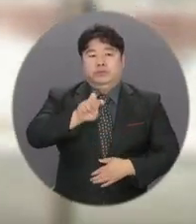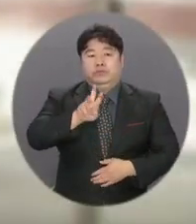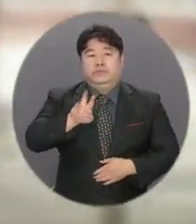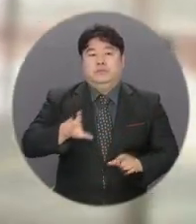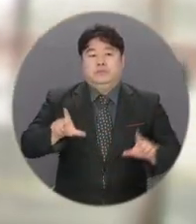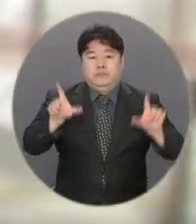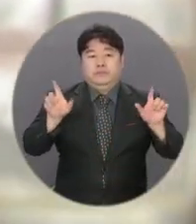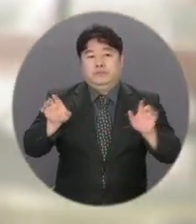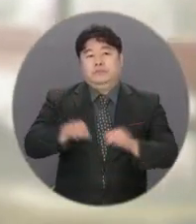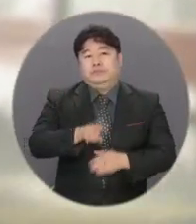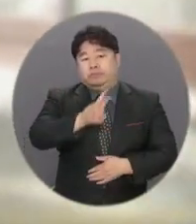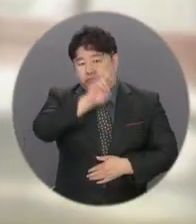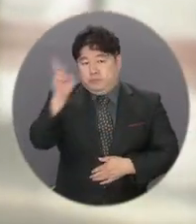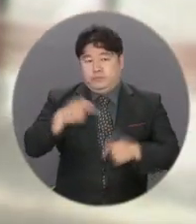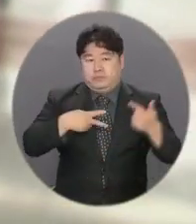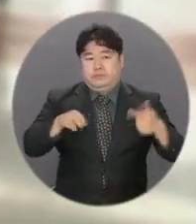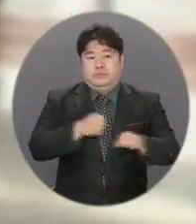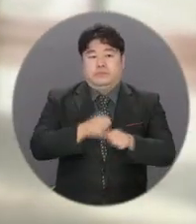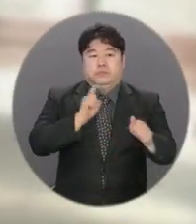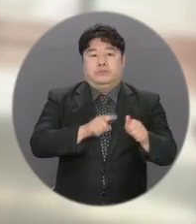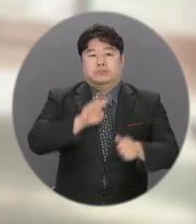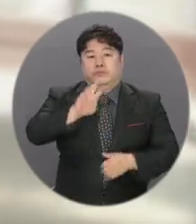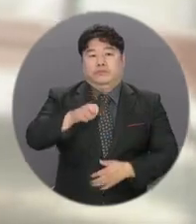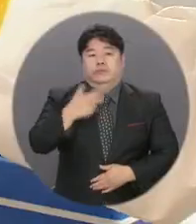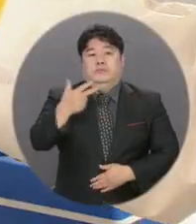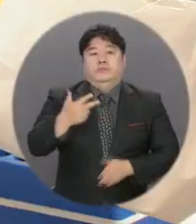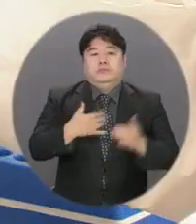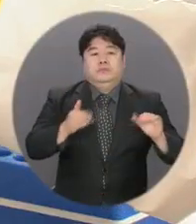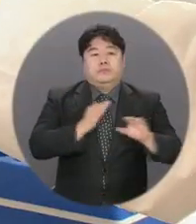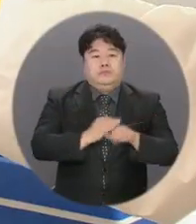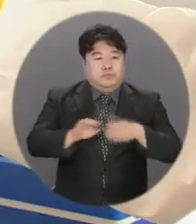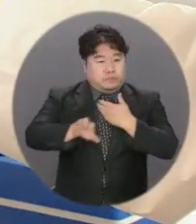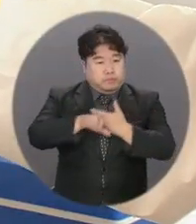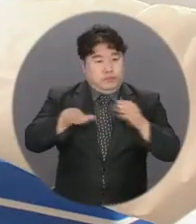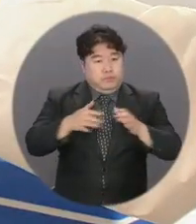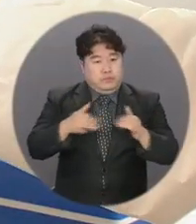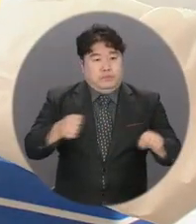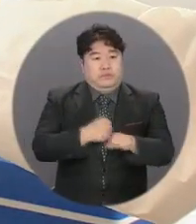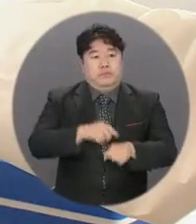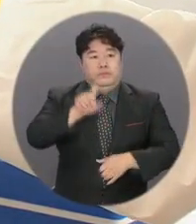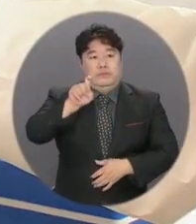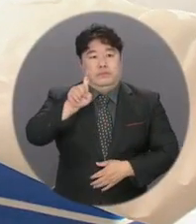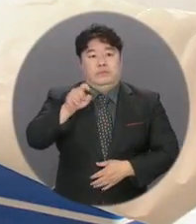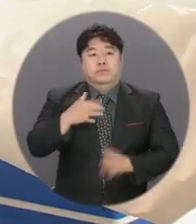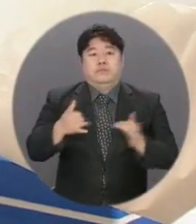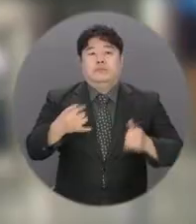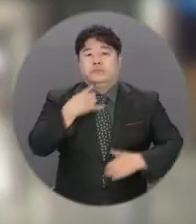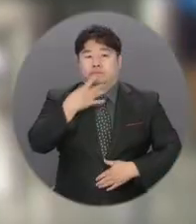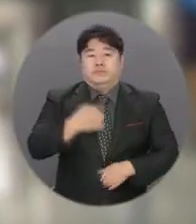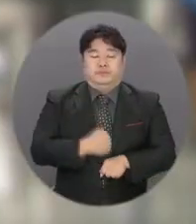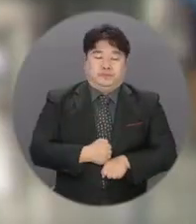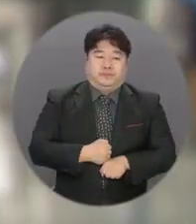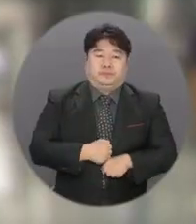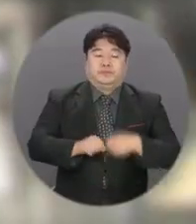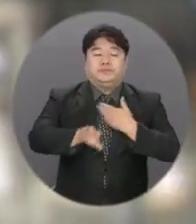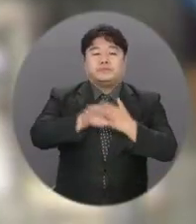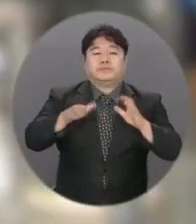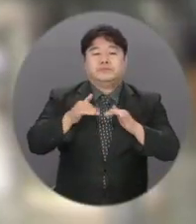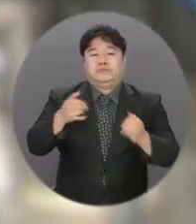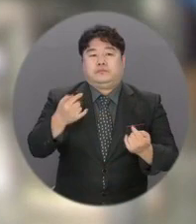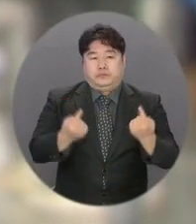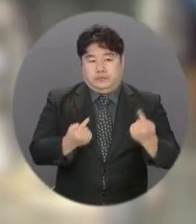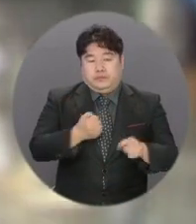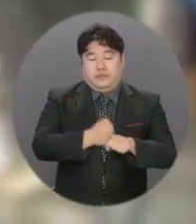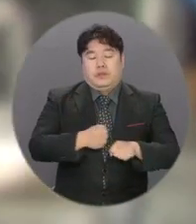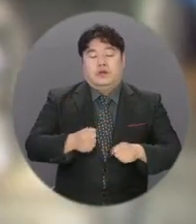23일 오후 6시를 기준으로도 확진자 37명 가운데 외국인은 11명에 불과했습니다. 외국인보다